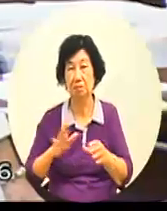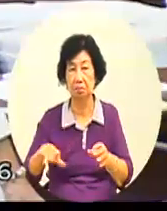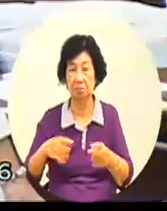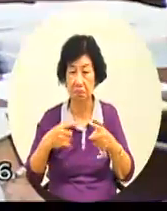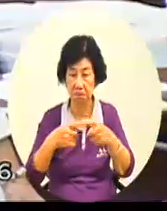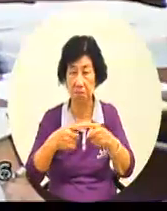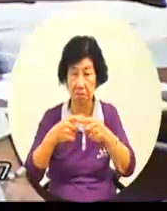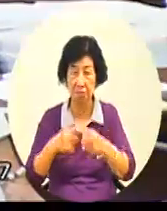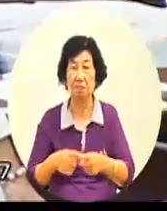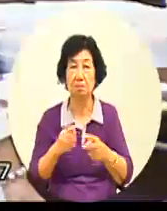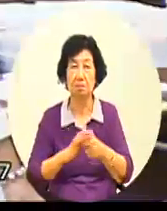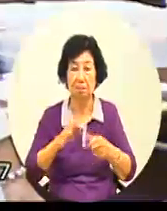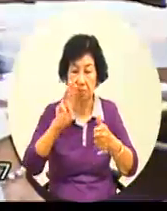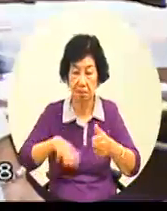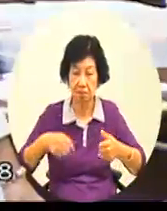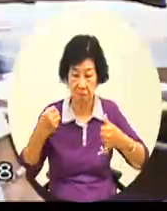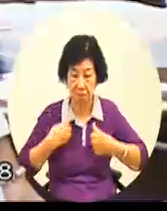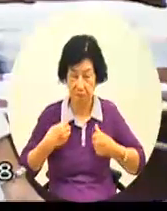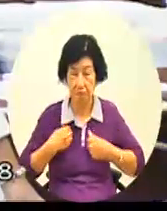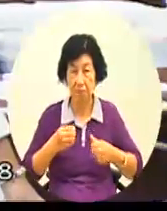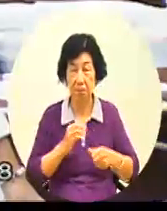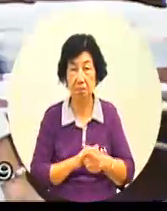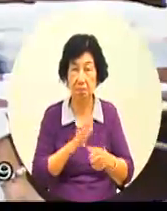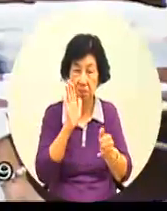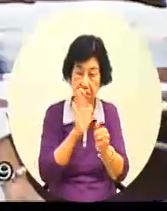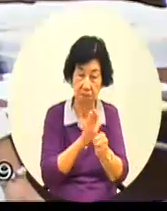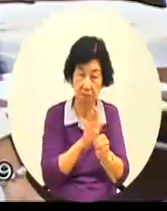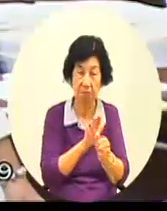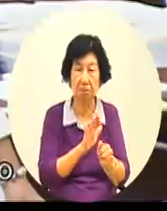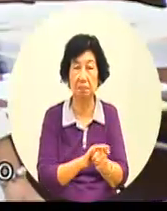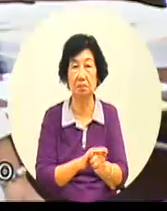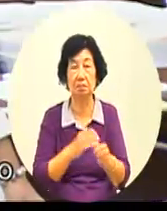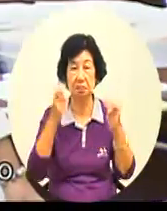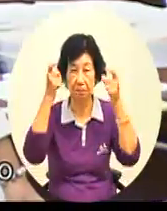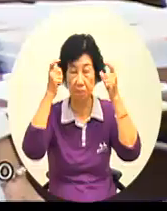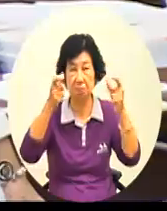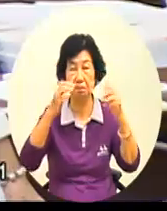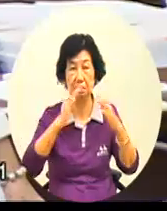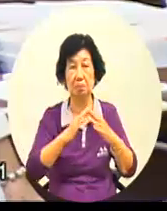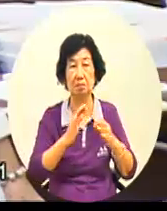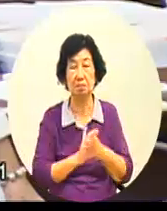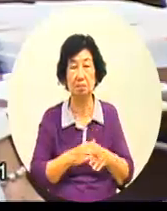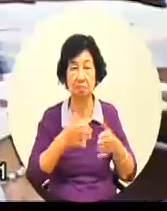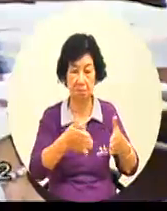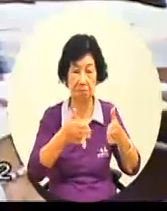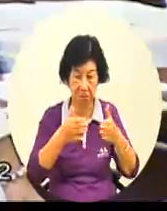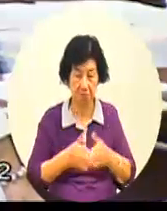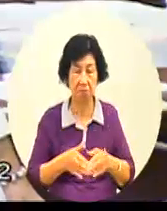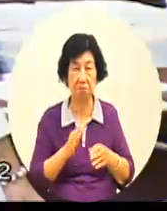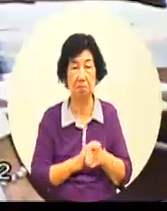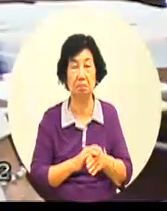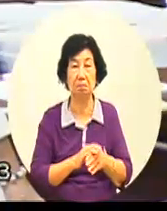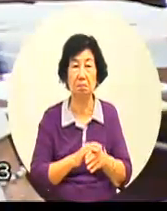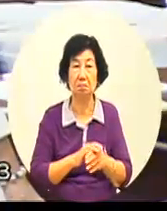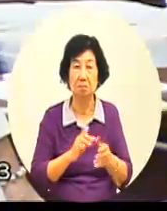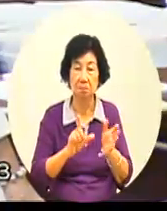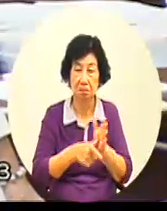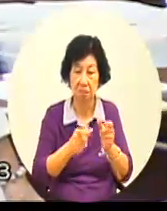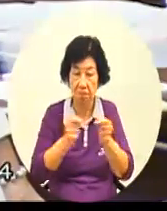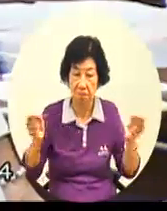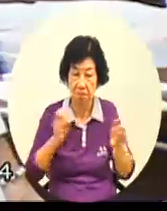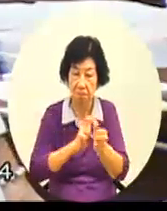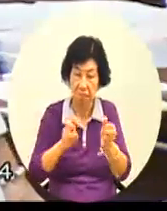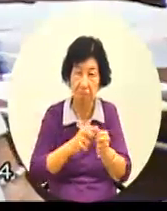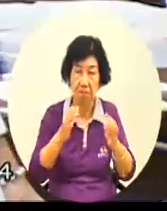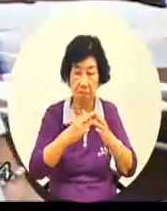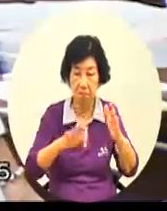人力可以训练，提供到我们高雄市的这个需要长照的家庭里面，为高雄市民这些需要的服务。